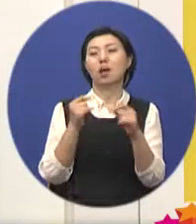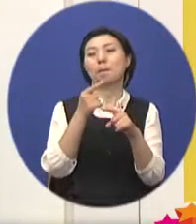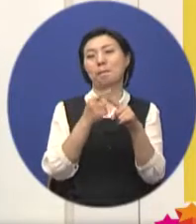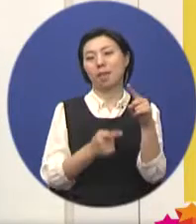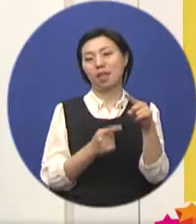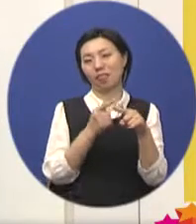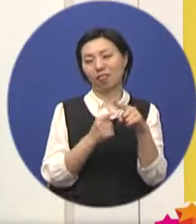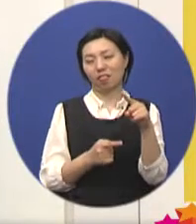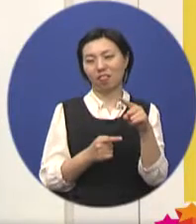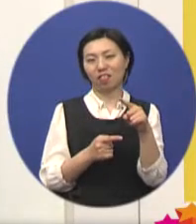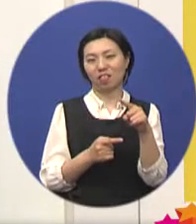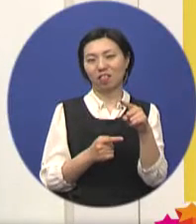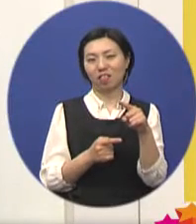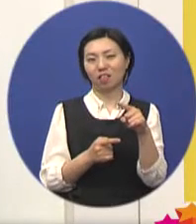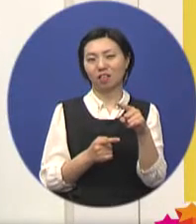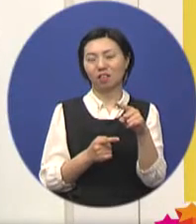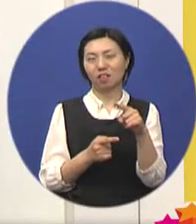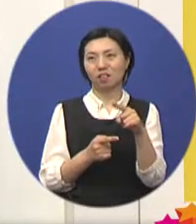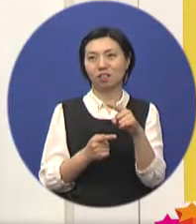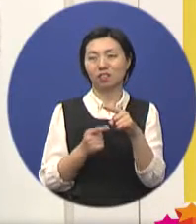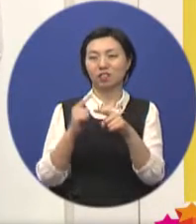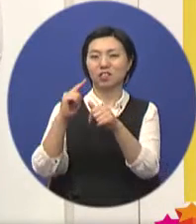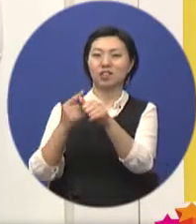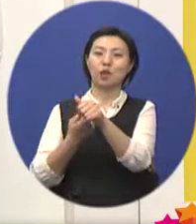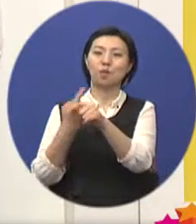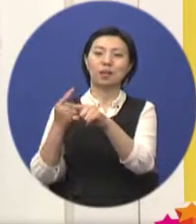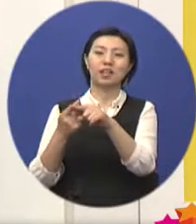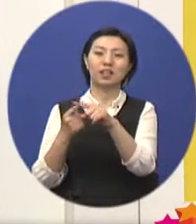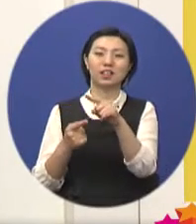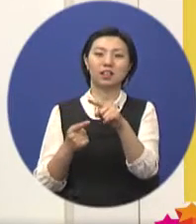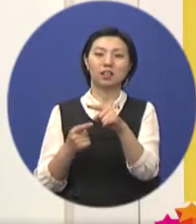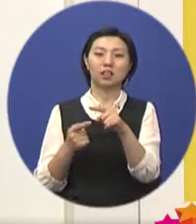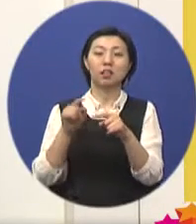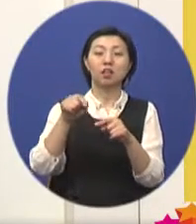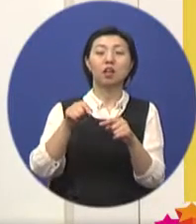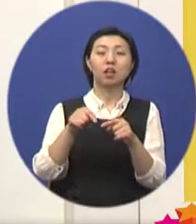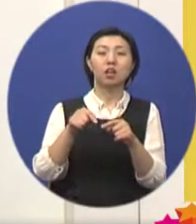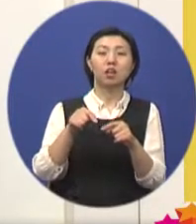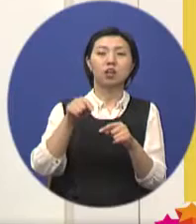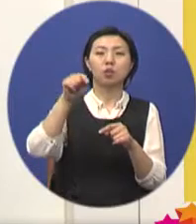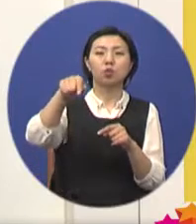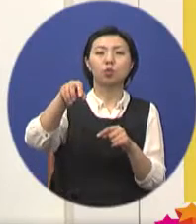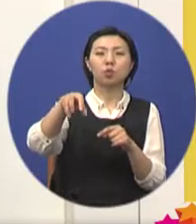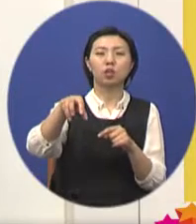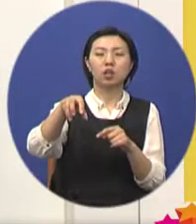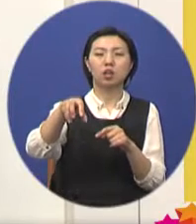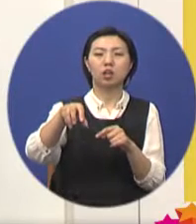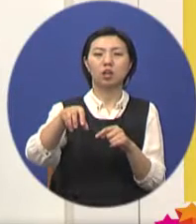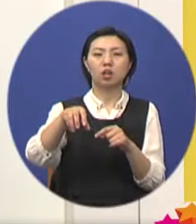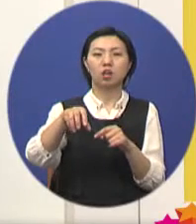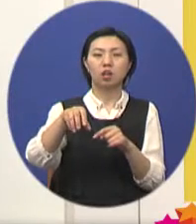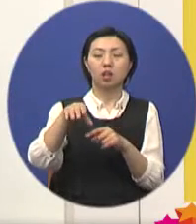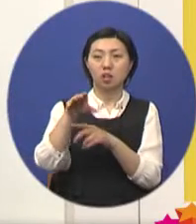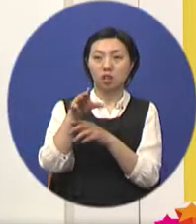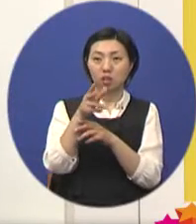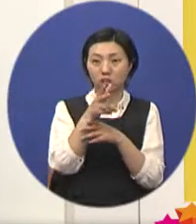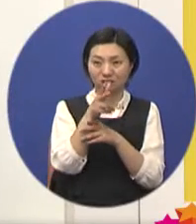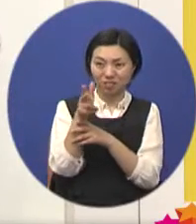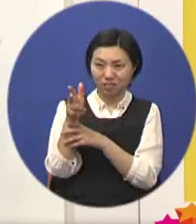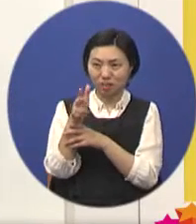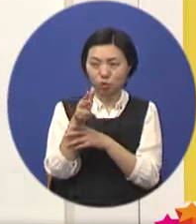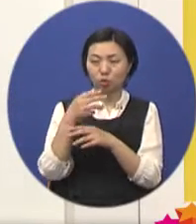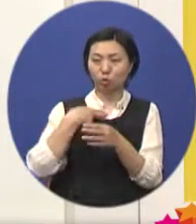뭐 네, 맞아요. 그런 것 같더라고요. 네. 와. 저는 그쪽에 계신 분들이 동영상 찍어서 보내준 거